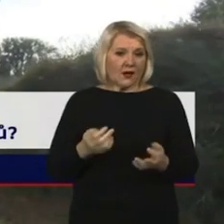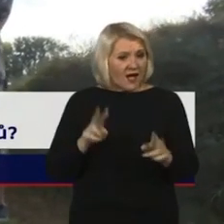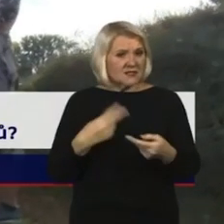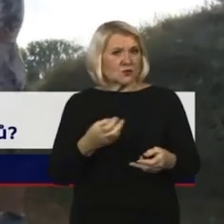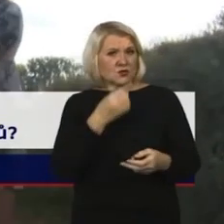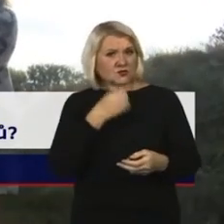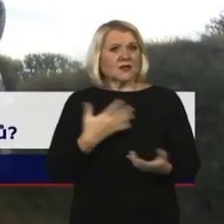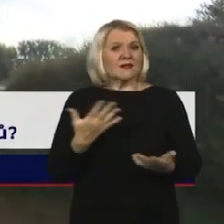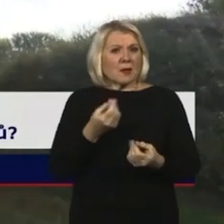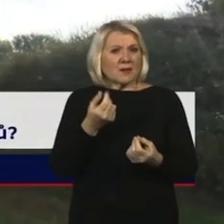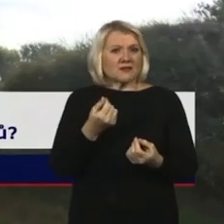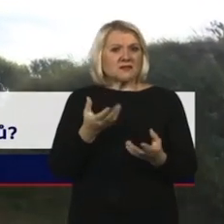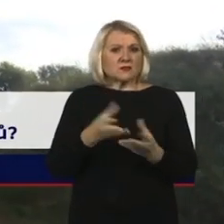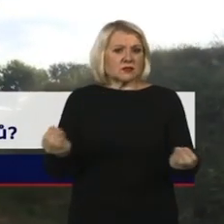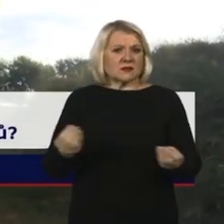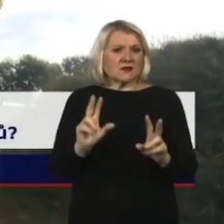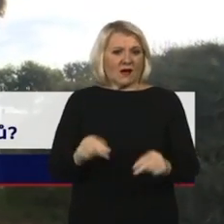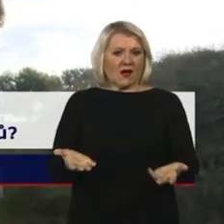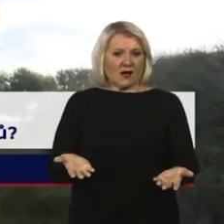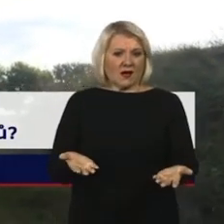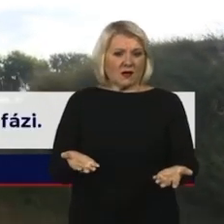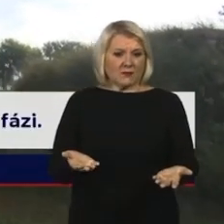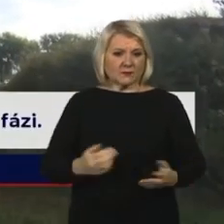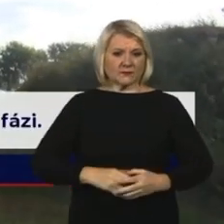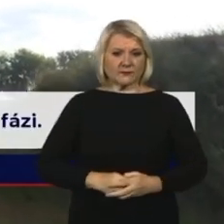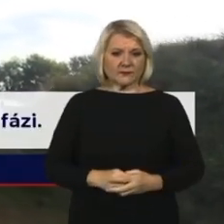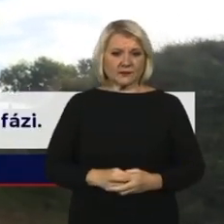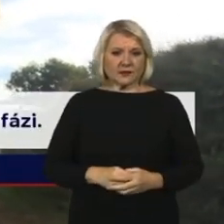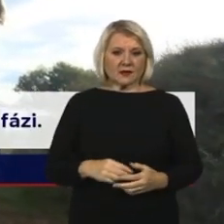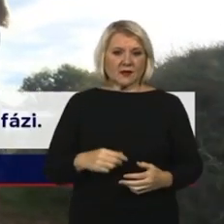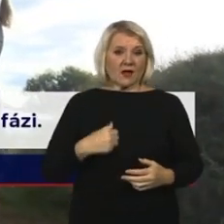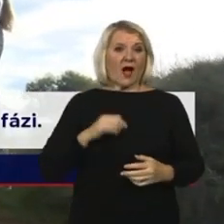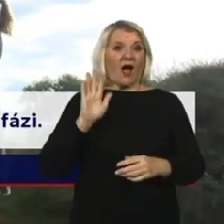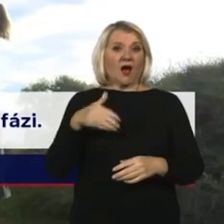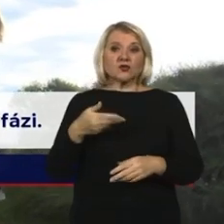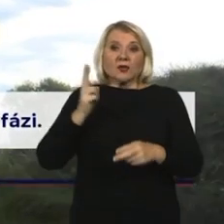říct, jako kde třeba skončili peníze klientů. Nebo...